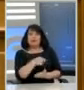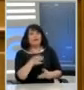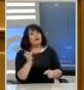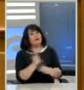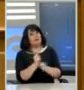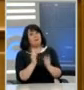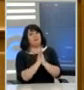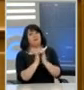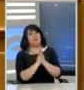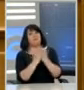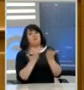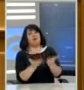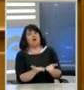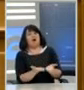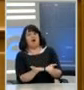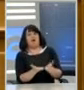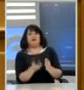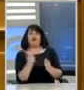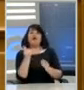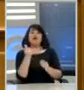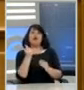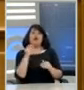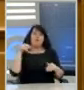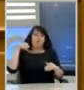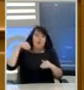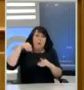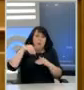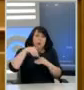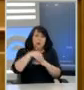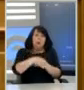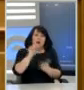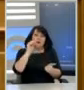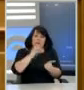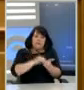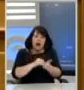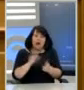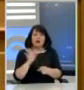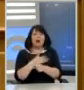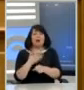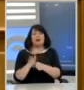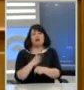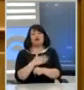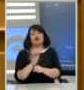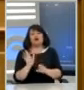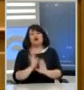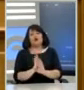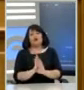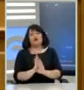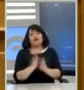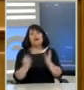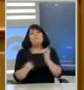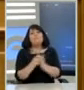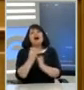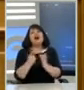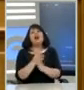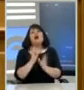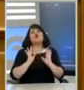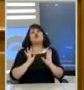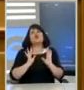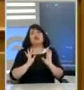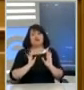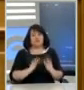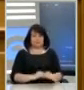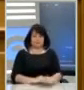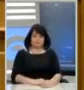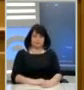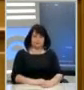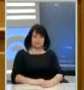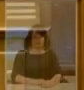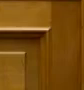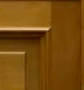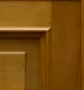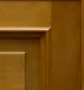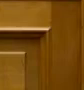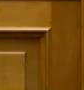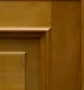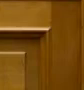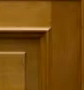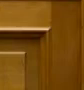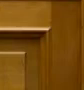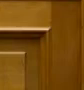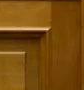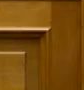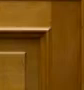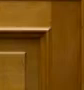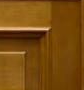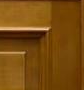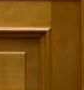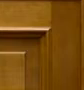κατόρθωμα, βάζοντας την οικονομία σε ύφεση και διαλύοντας την παραγωγική Ελλάδα. Και βέβαια, το